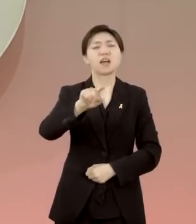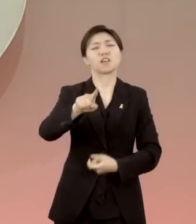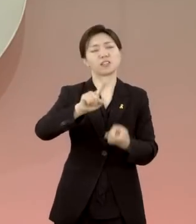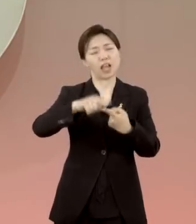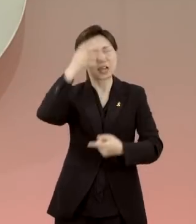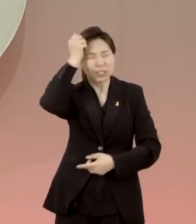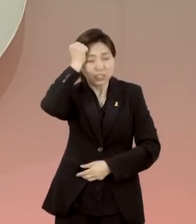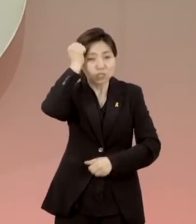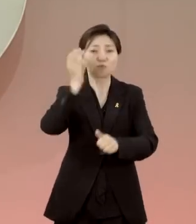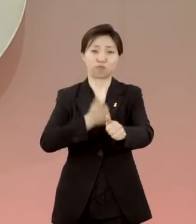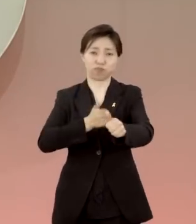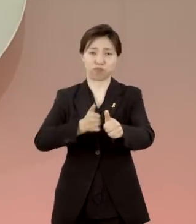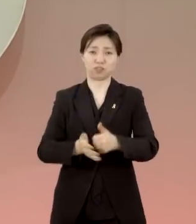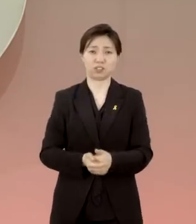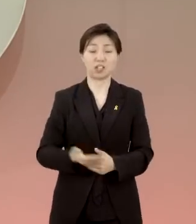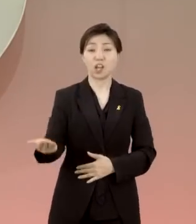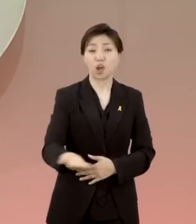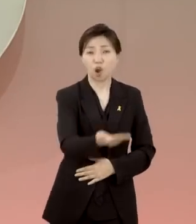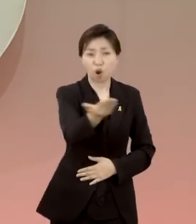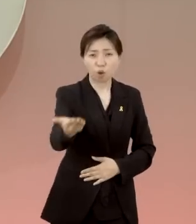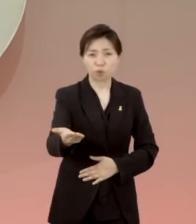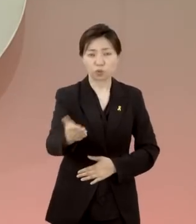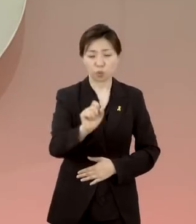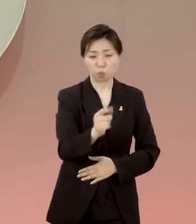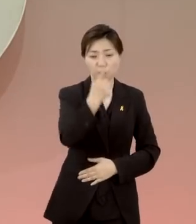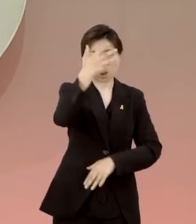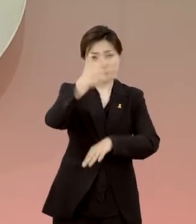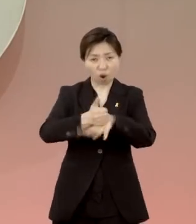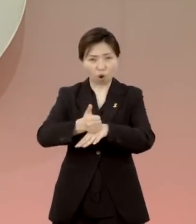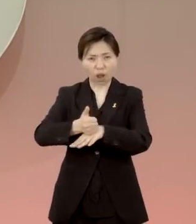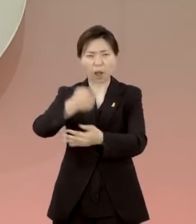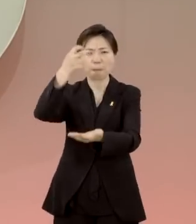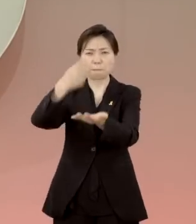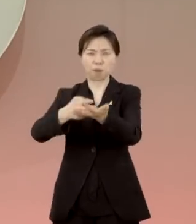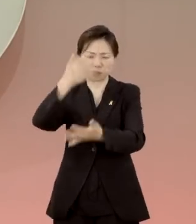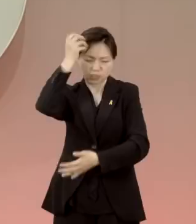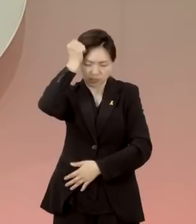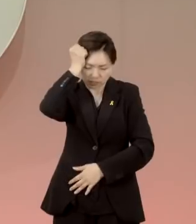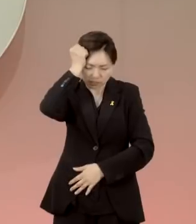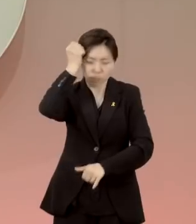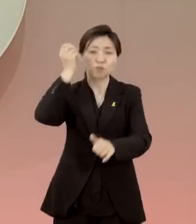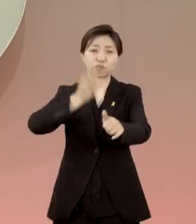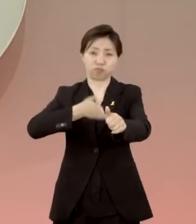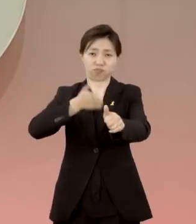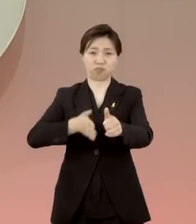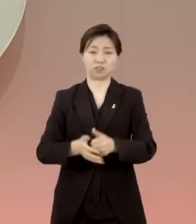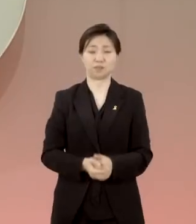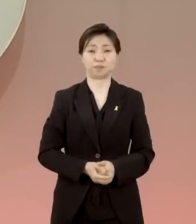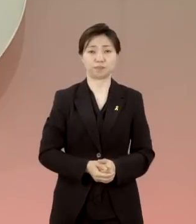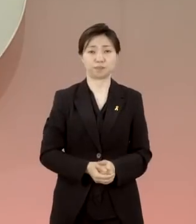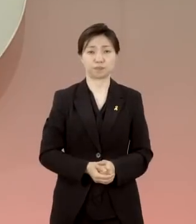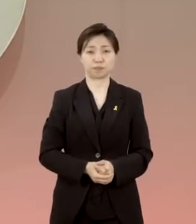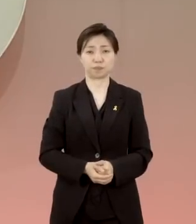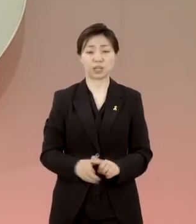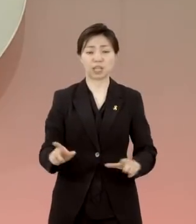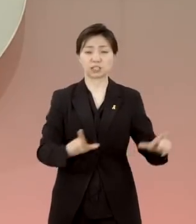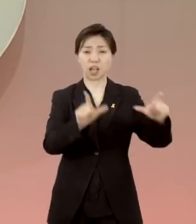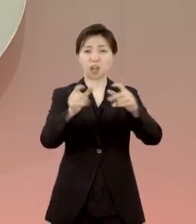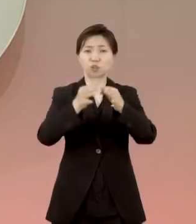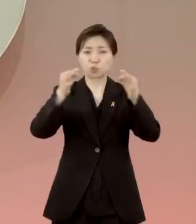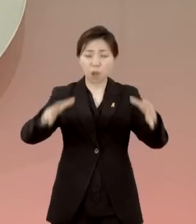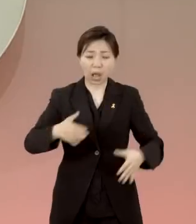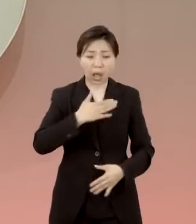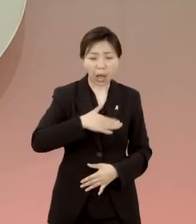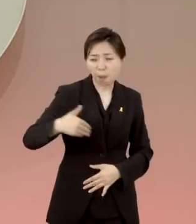여러분 인과법을 꼭 마음에 되새기시겠다 살아오면서 알고 지었건